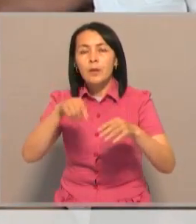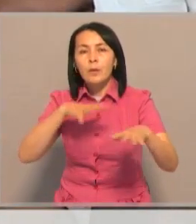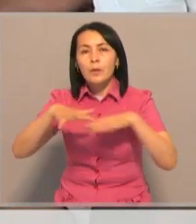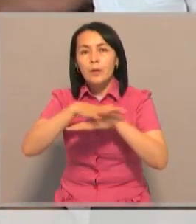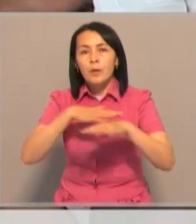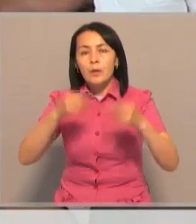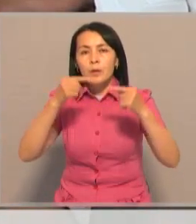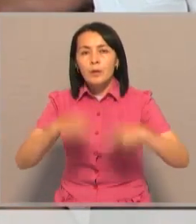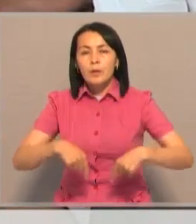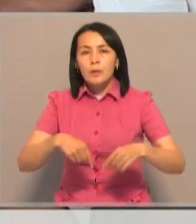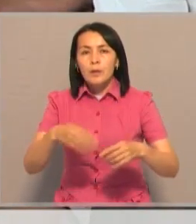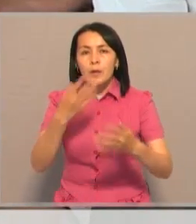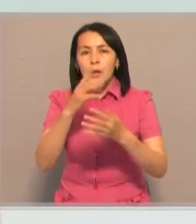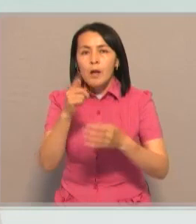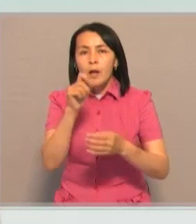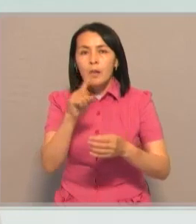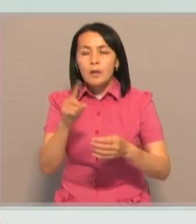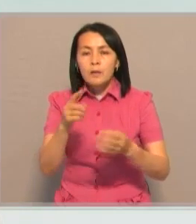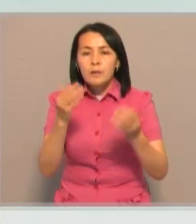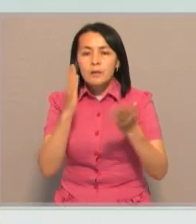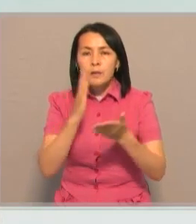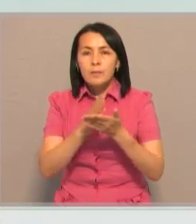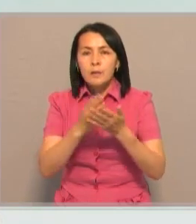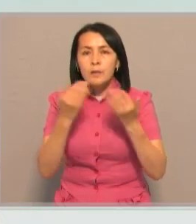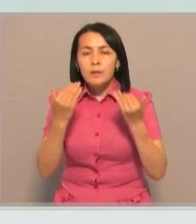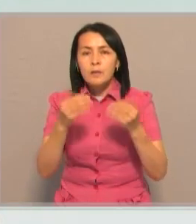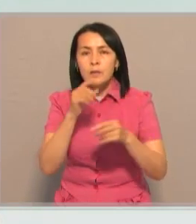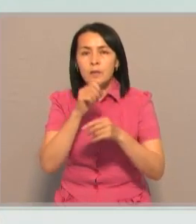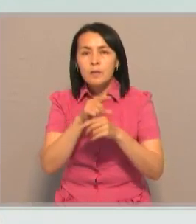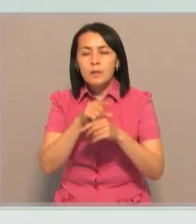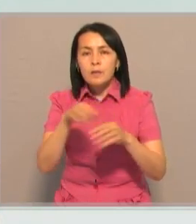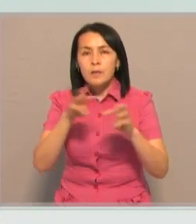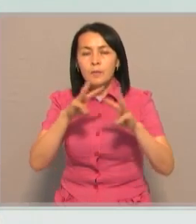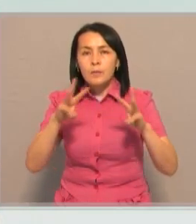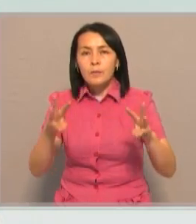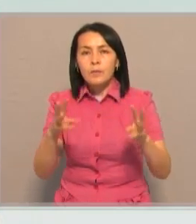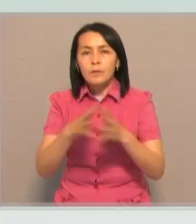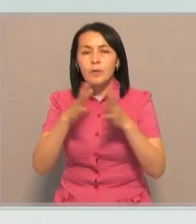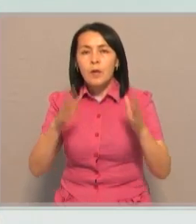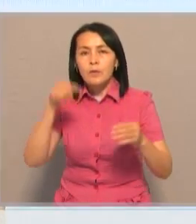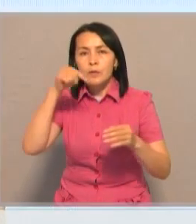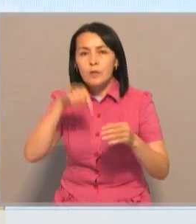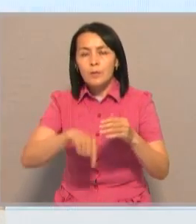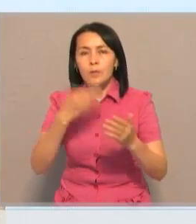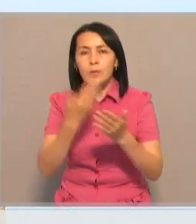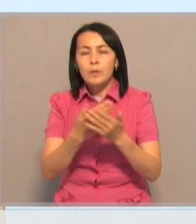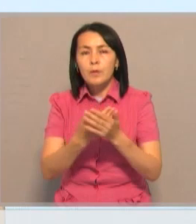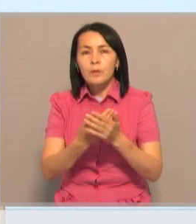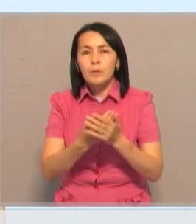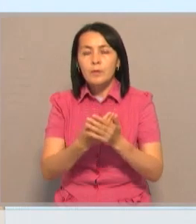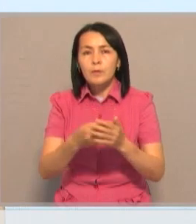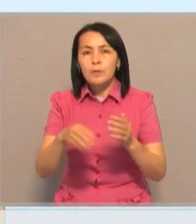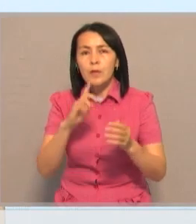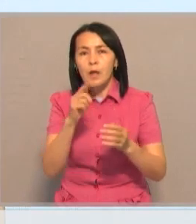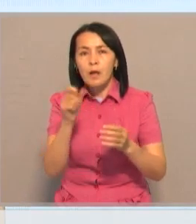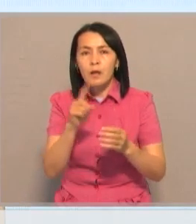рынка сниженным нефтяным газом также является приоритетной задачей министерства. Объем внутреннего потребления сниженного